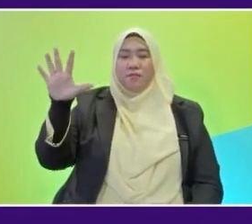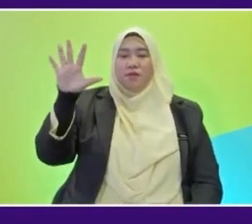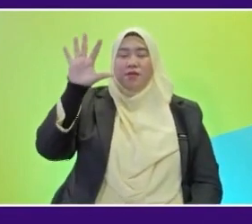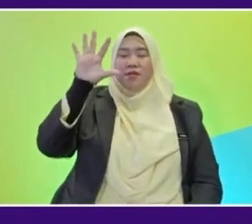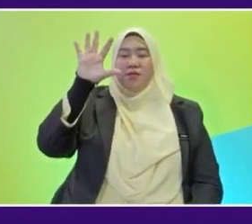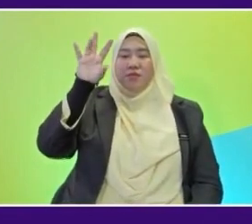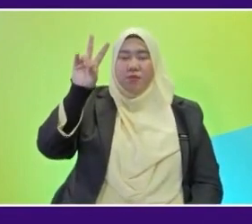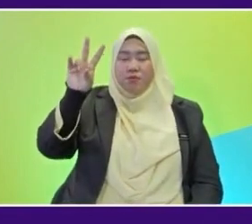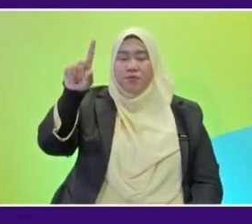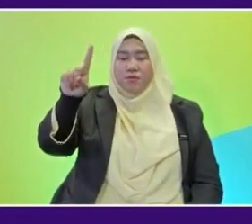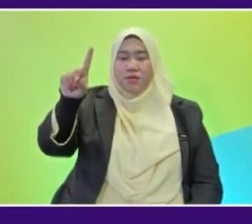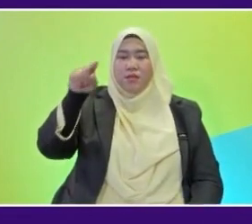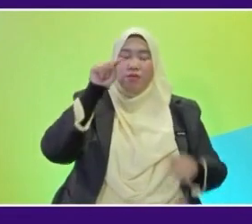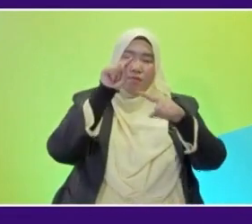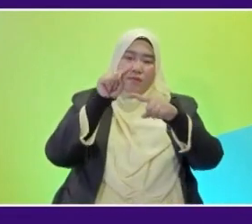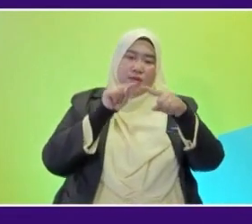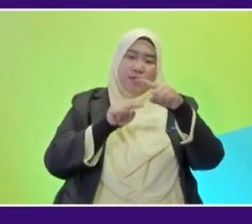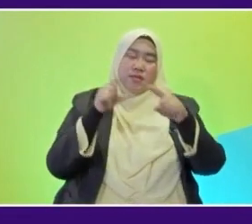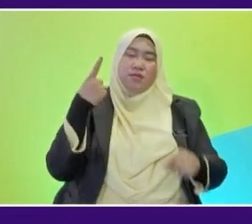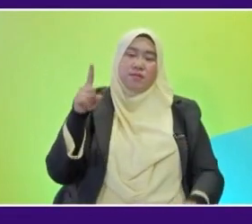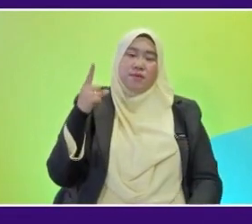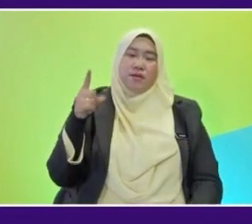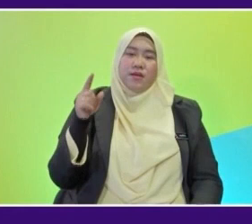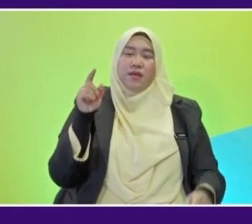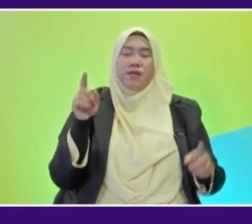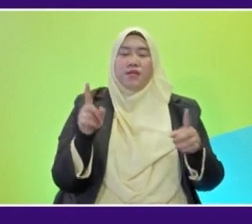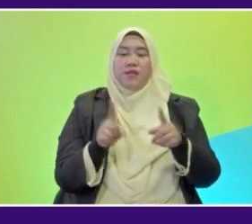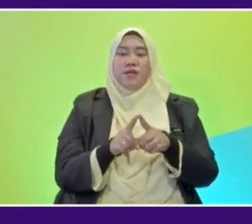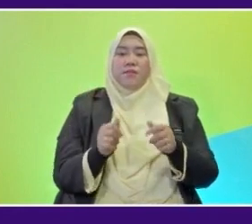1751 bagi 11 =